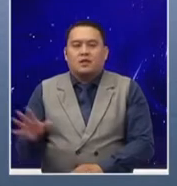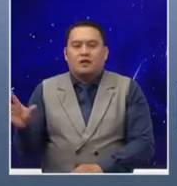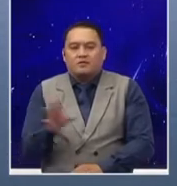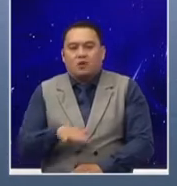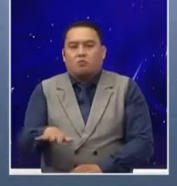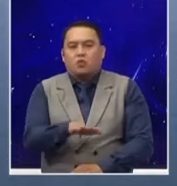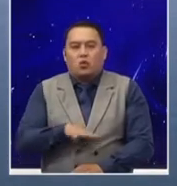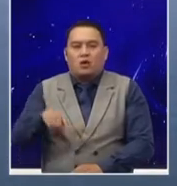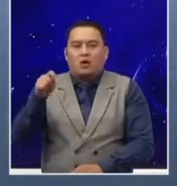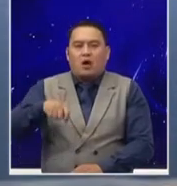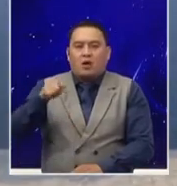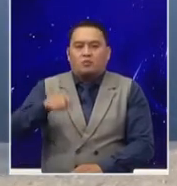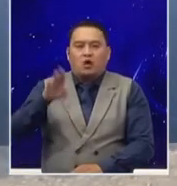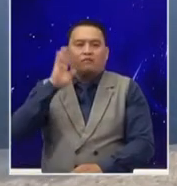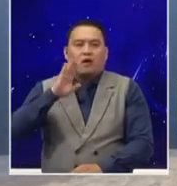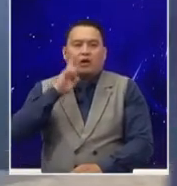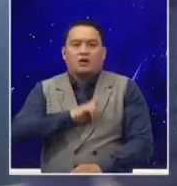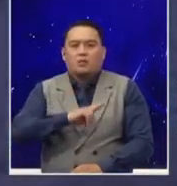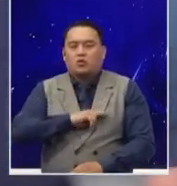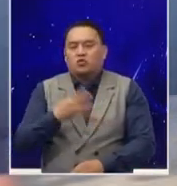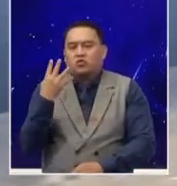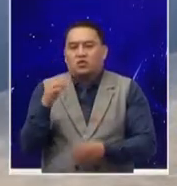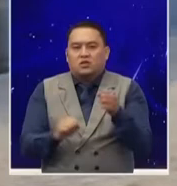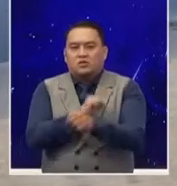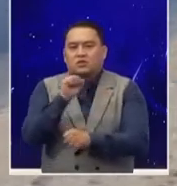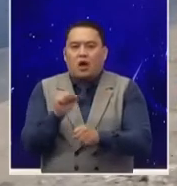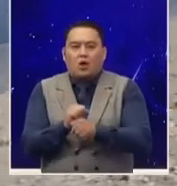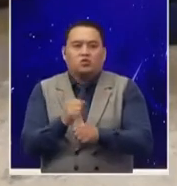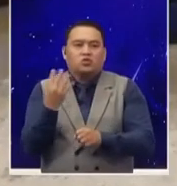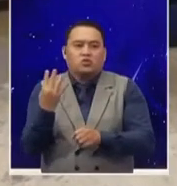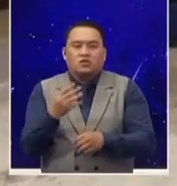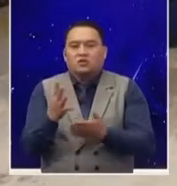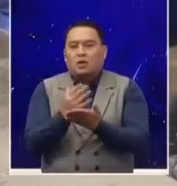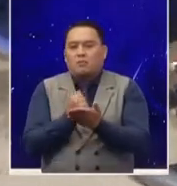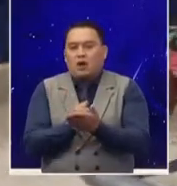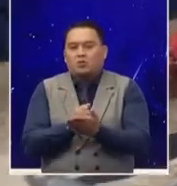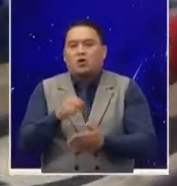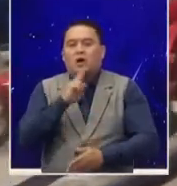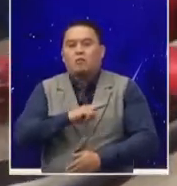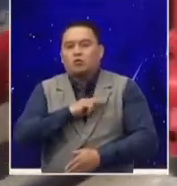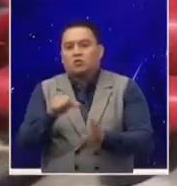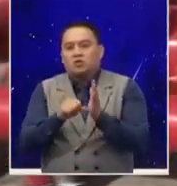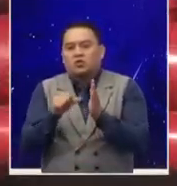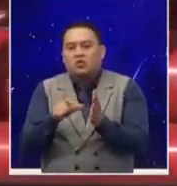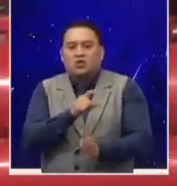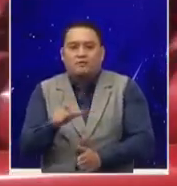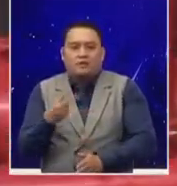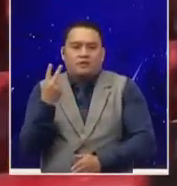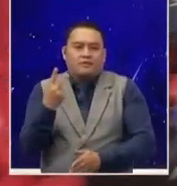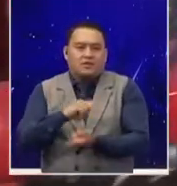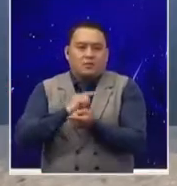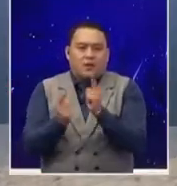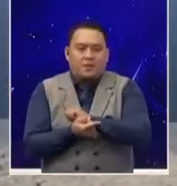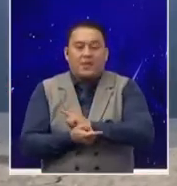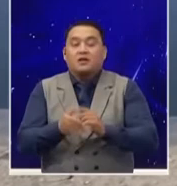площади используется капельное орошение. Работают 4 насосные станции и 4 резервуара. На поливе работают 60 человек в 2 смены.